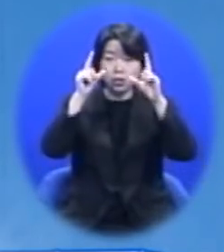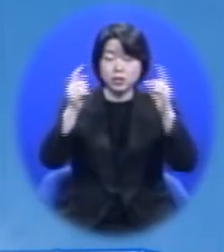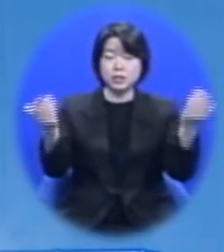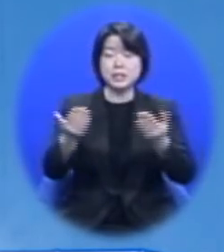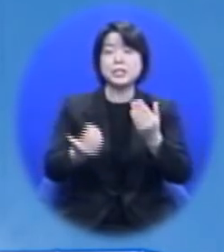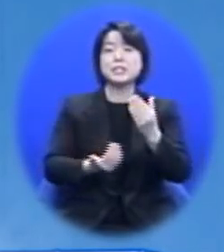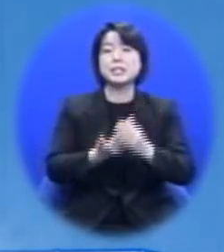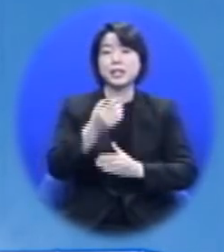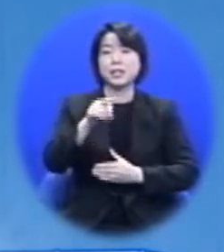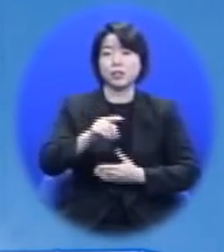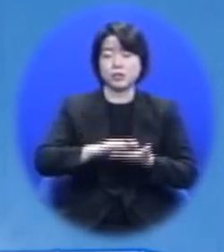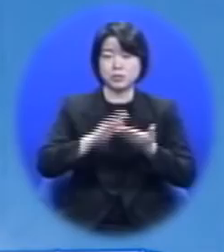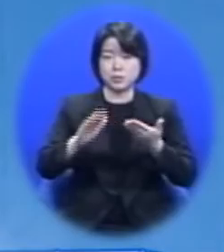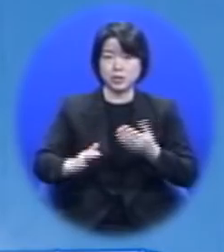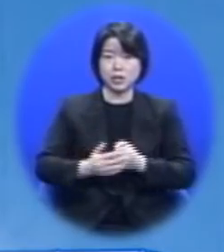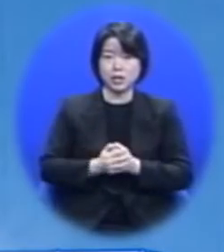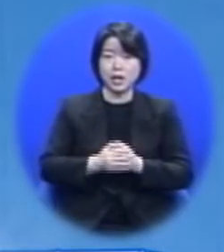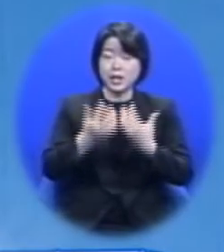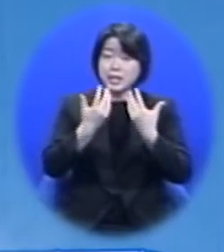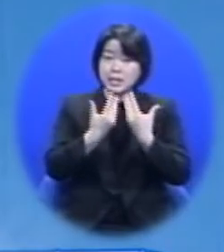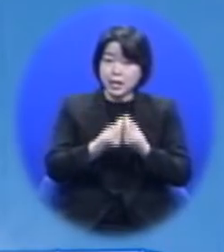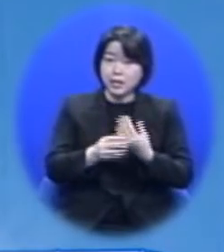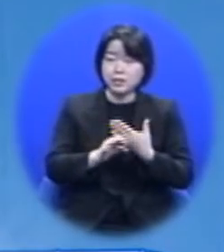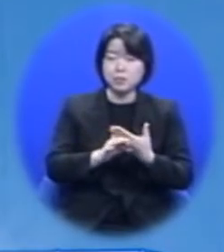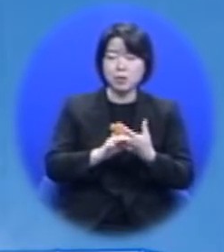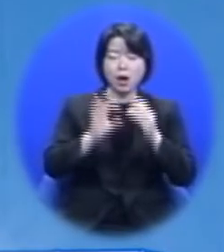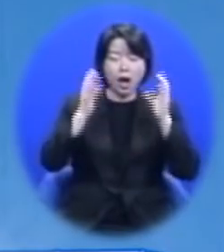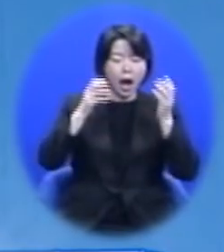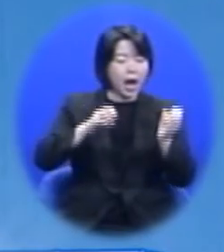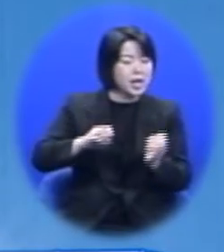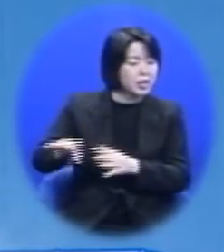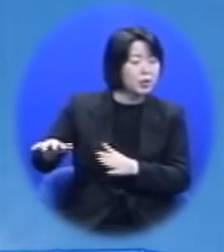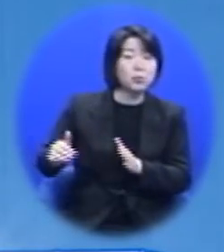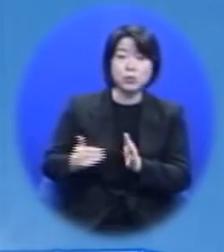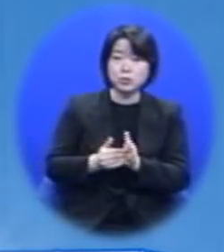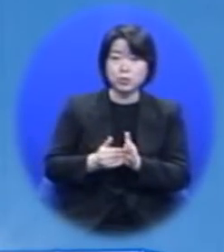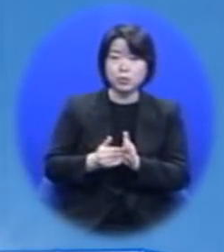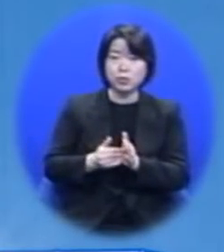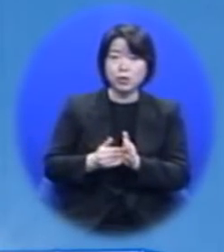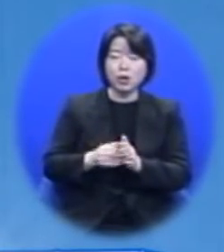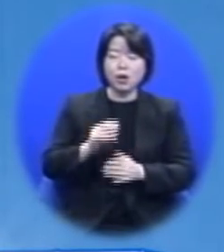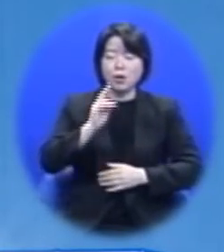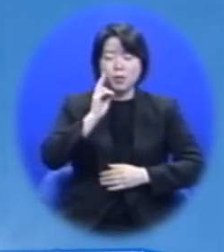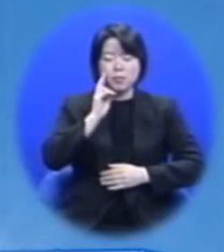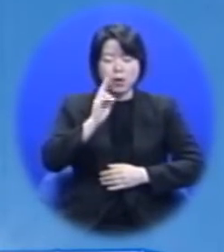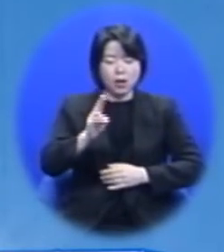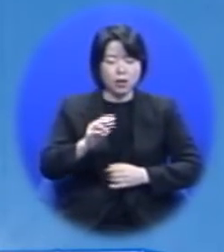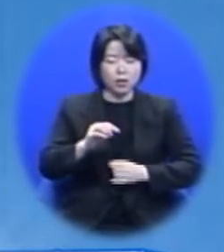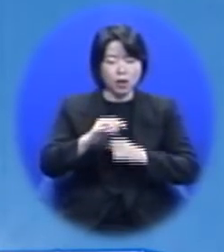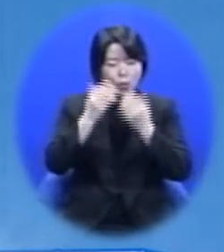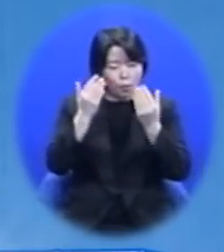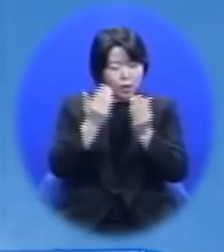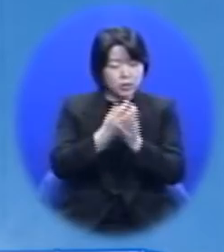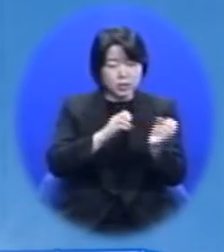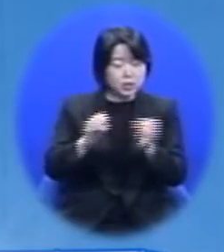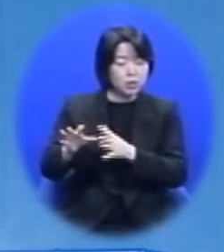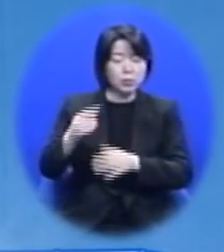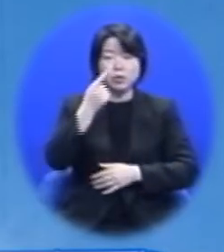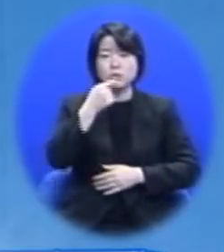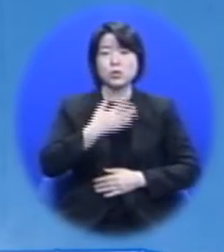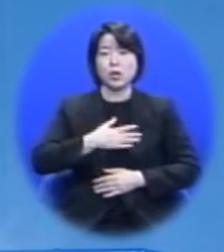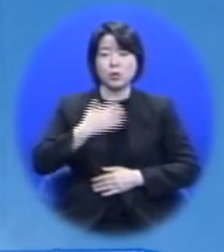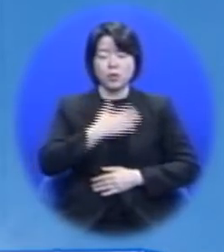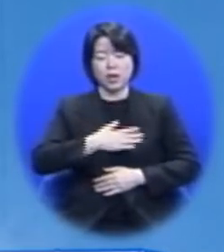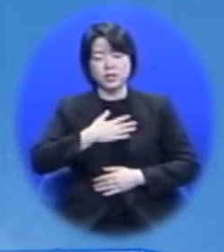거예요. 예를 들면 아이를 잃어버렸다가 그래서 아주 잃어버린 줄 알고 가슴이 다